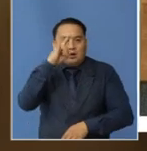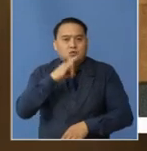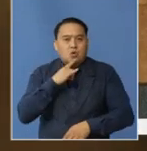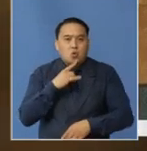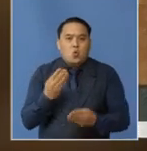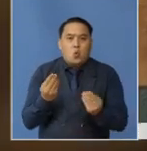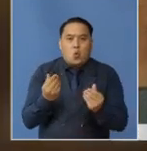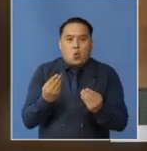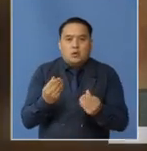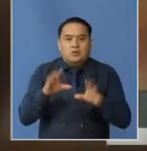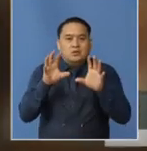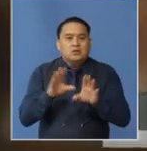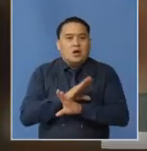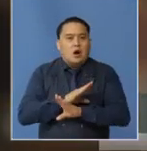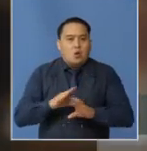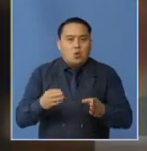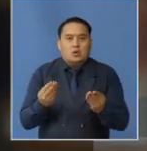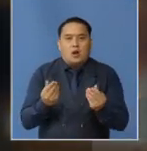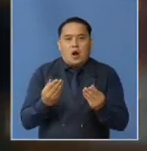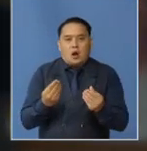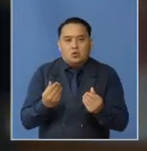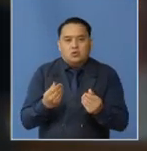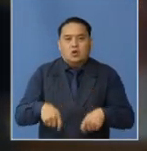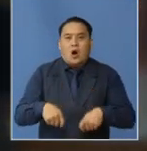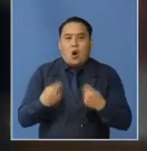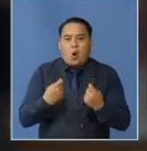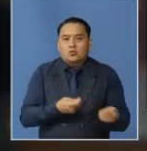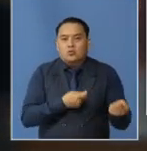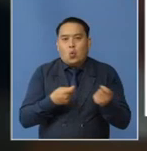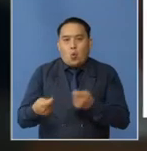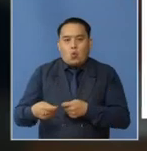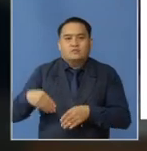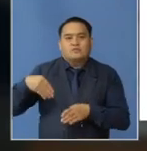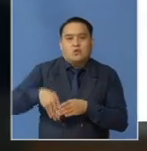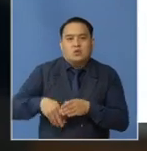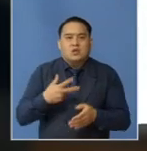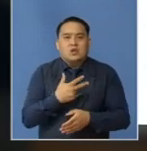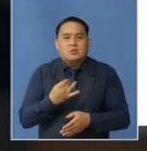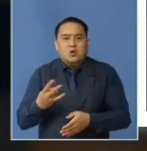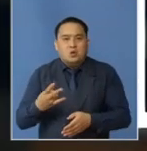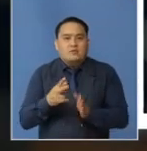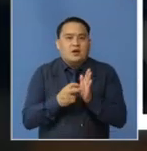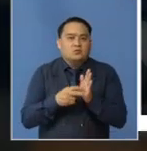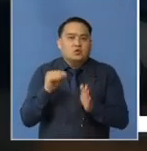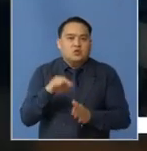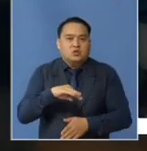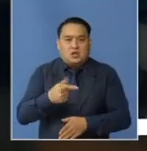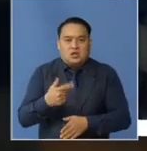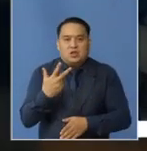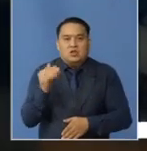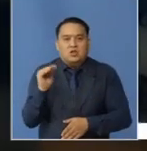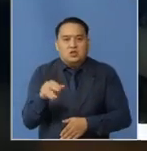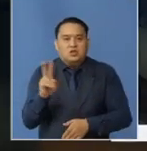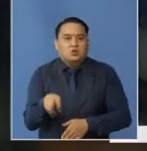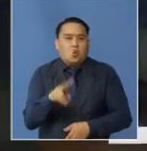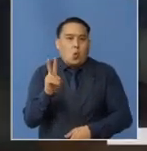с крупной суммой незадекларированных наличных. Нарушители везли в ручной кладе 3 800 000 тенге, 3 000